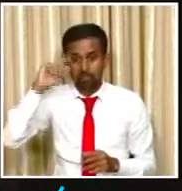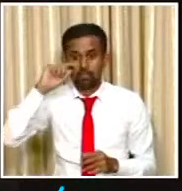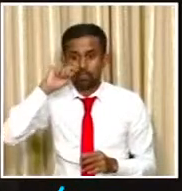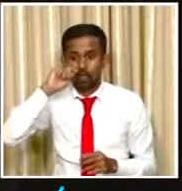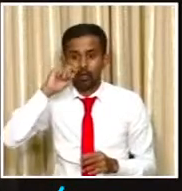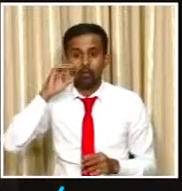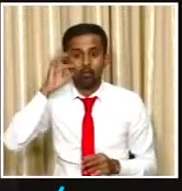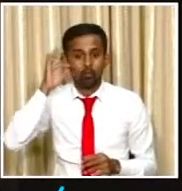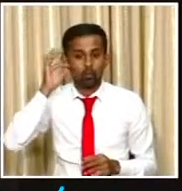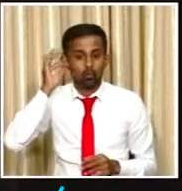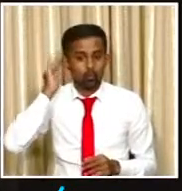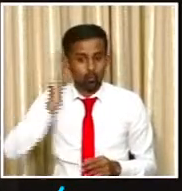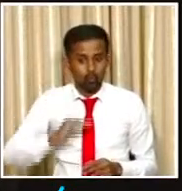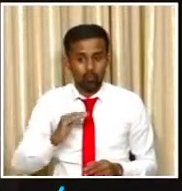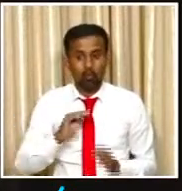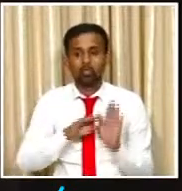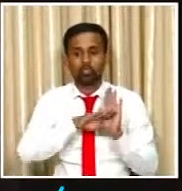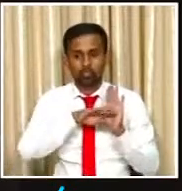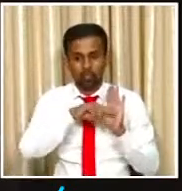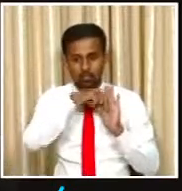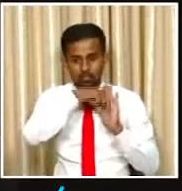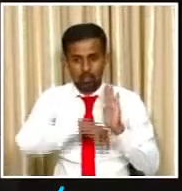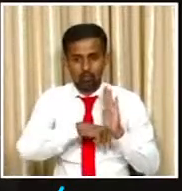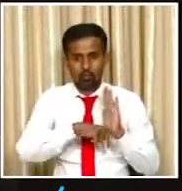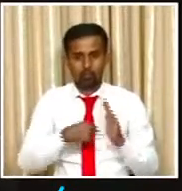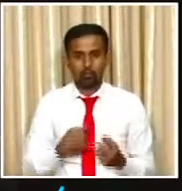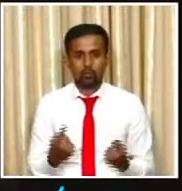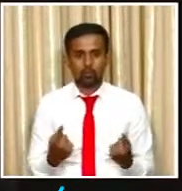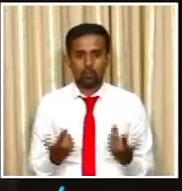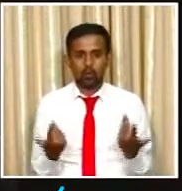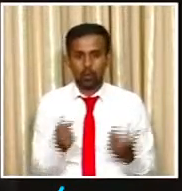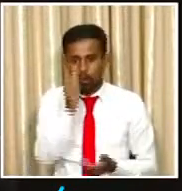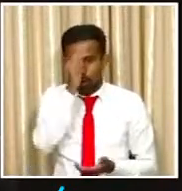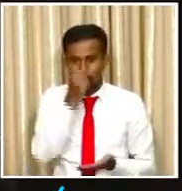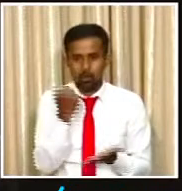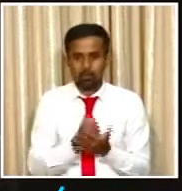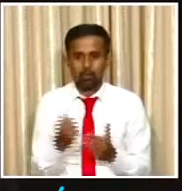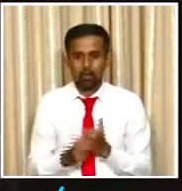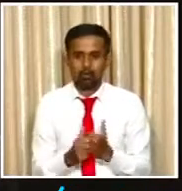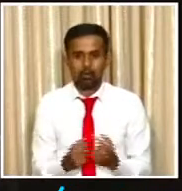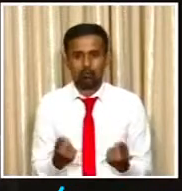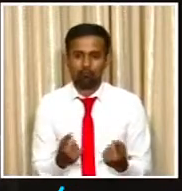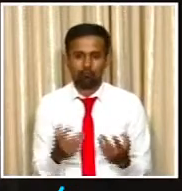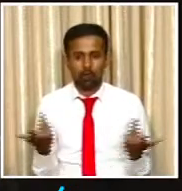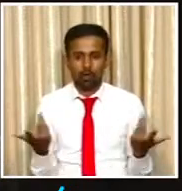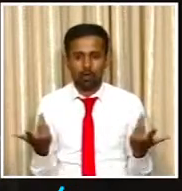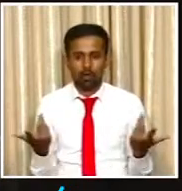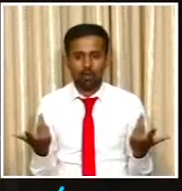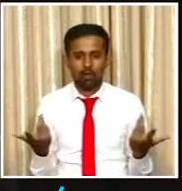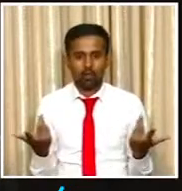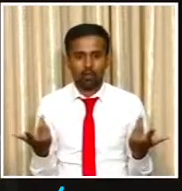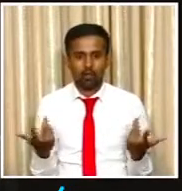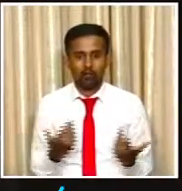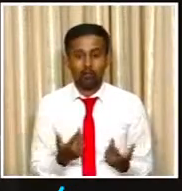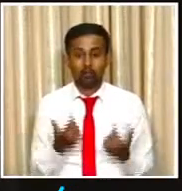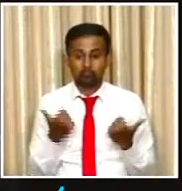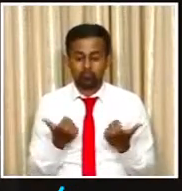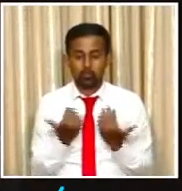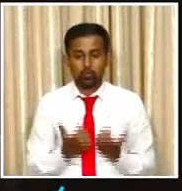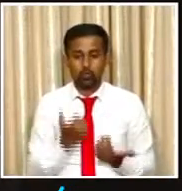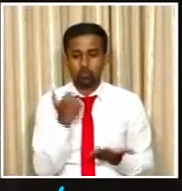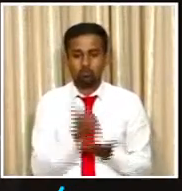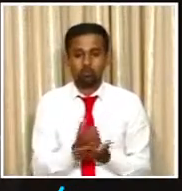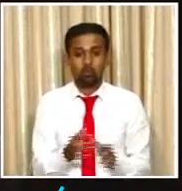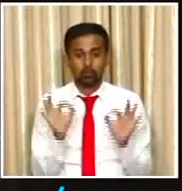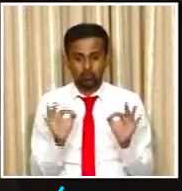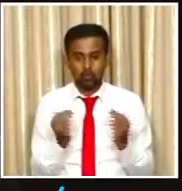දුවෙක් දකුණේ ඒ හින්දා මට අවශ්‍ය නැහැ කූටලයකණයක් අලුතෙන් හදලා කාටවත් දෙන්න මොකකටවත් මට හොඳ උපන්නයක් තියෙනවා හොඳ